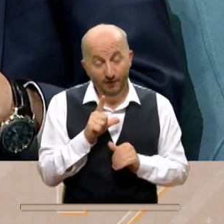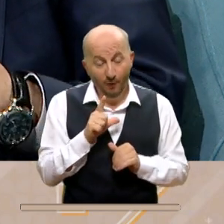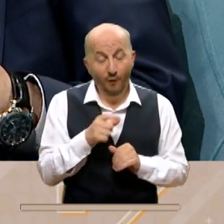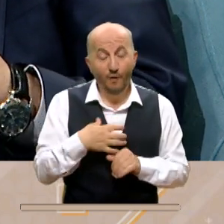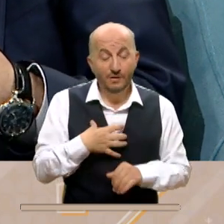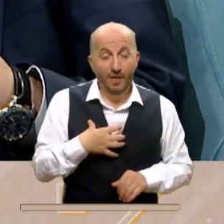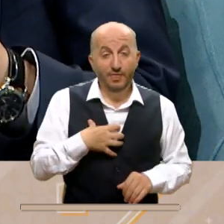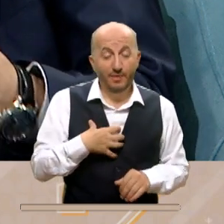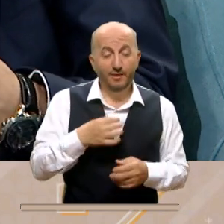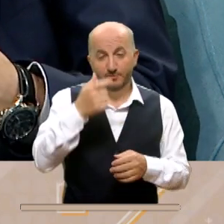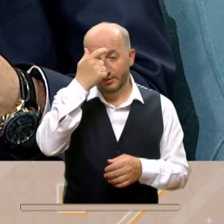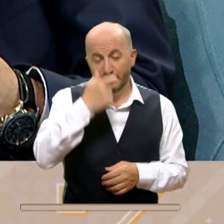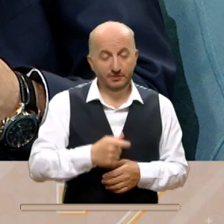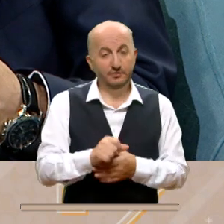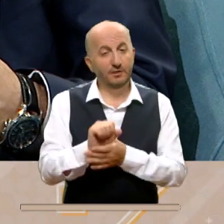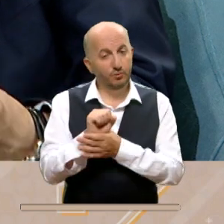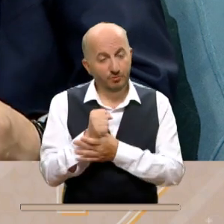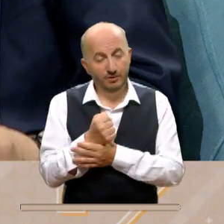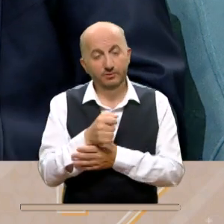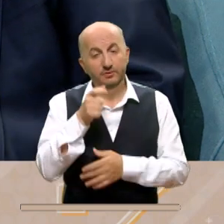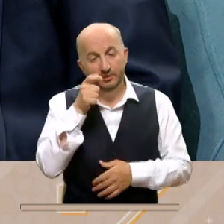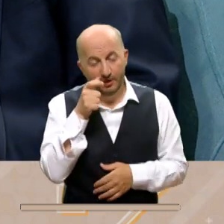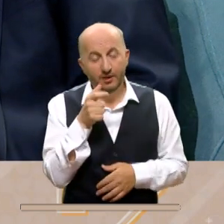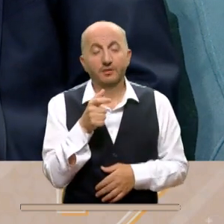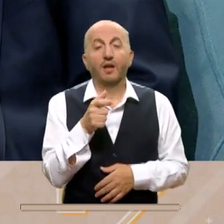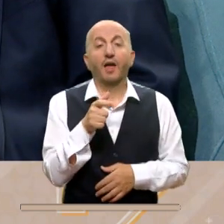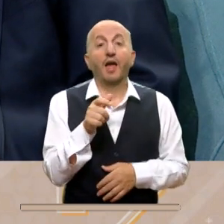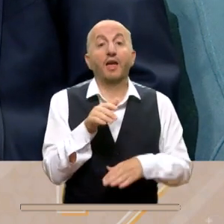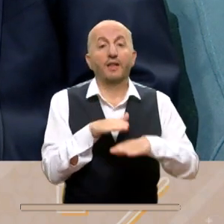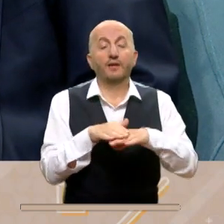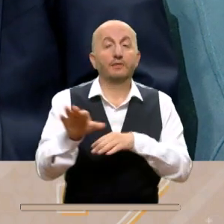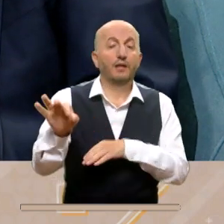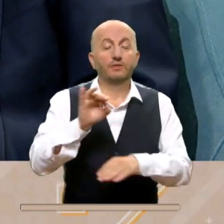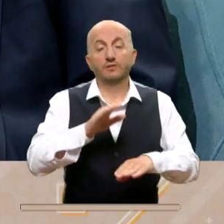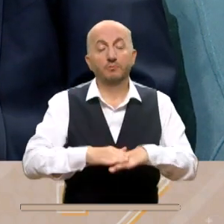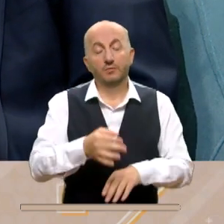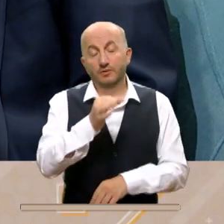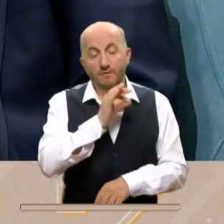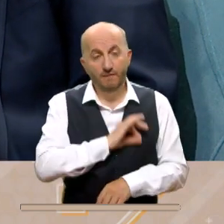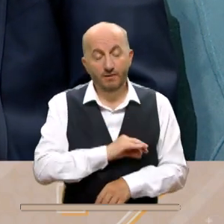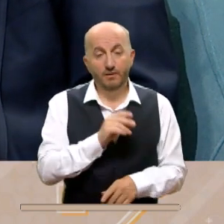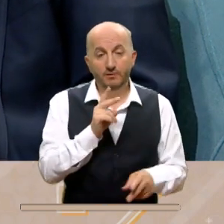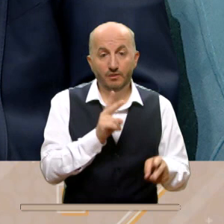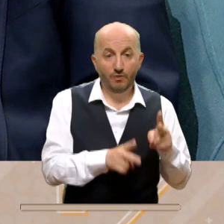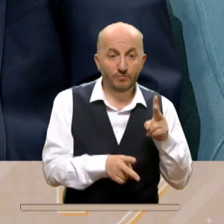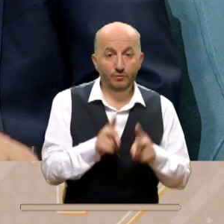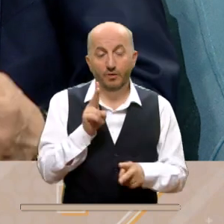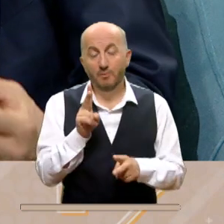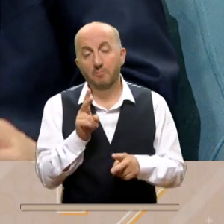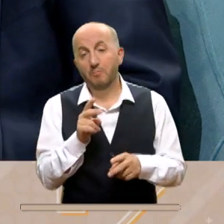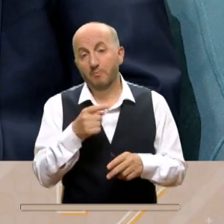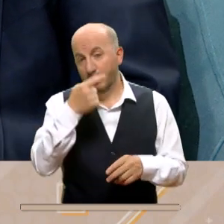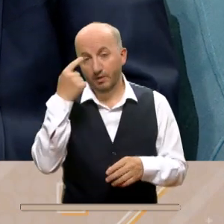Kendi bireysel kabiliyetlerini de dikkate alarak tercih yapmalarında fayda var. Dönem dönem belli programlar ön